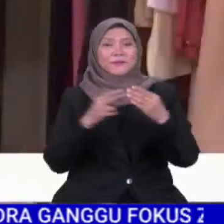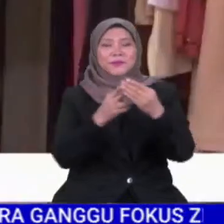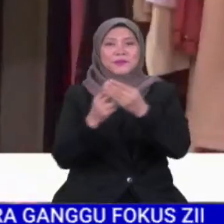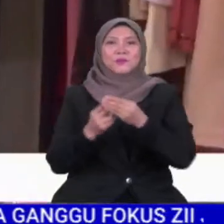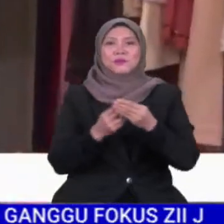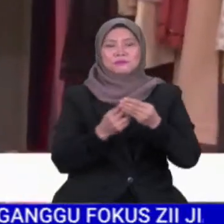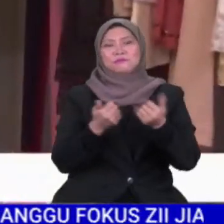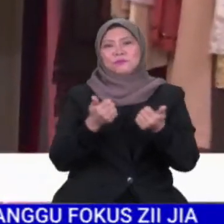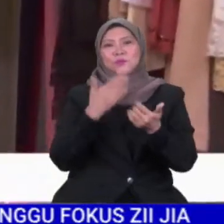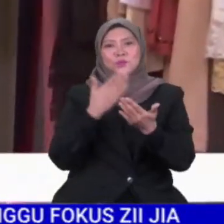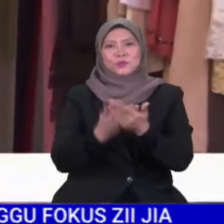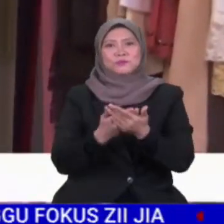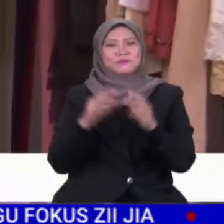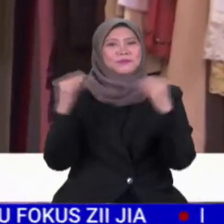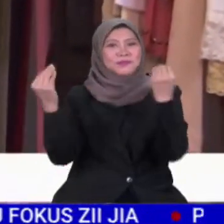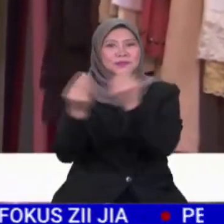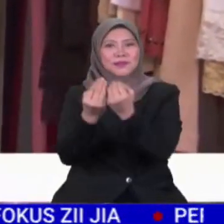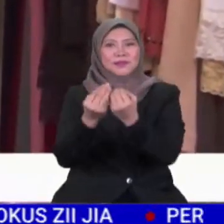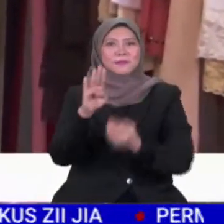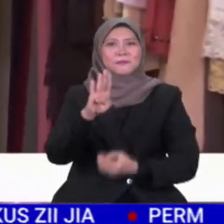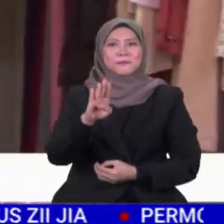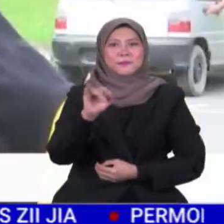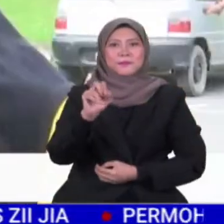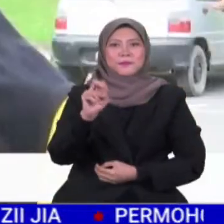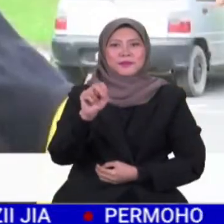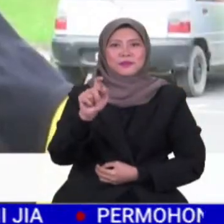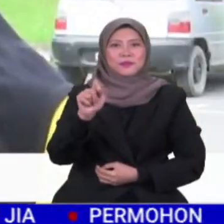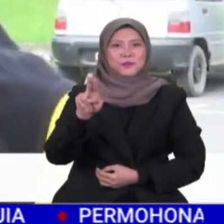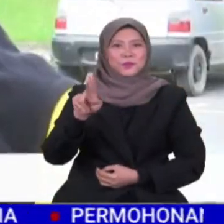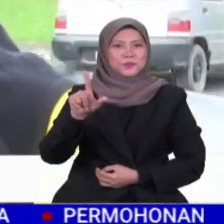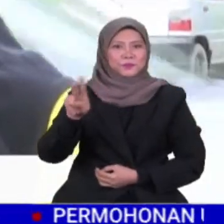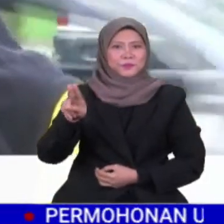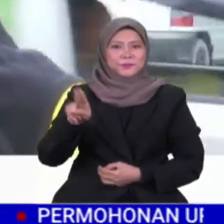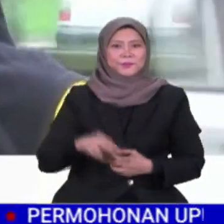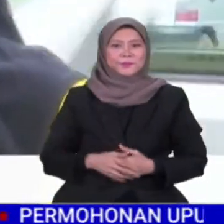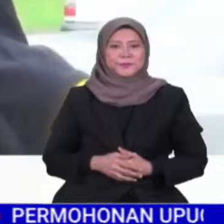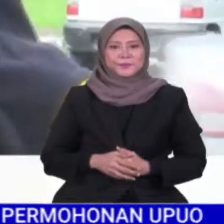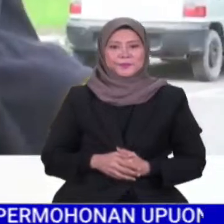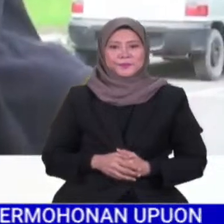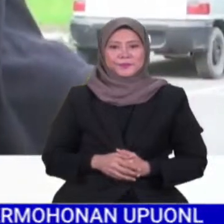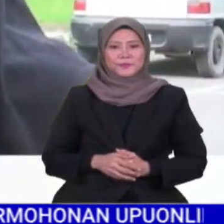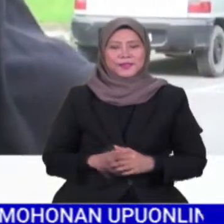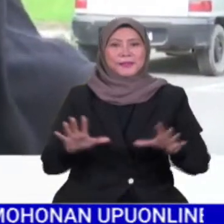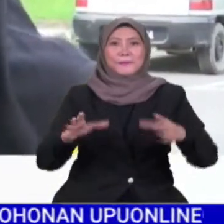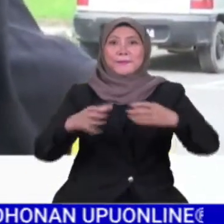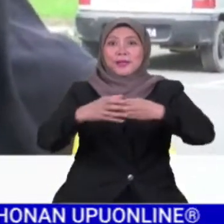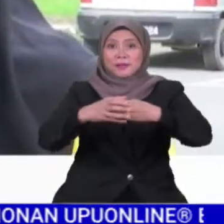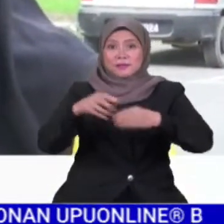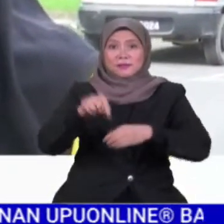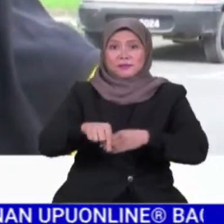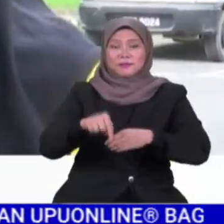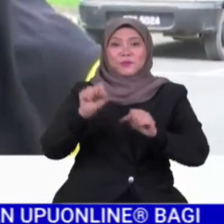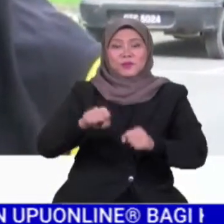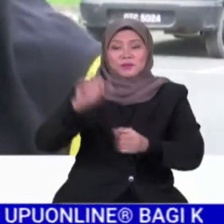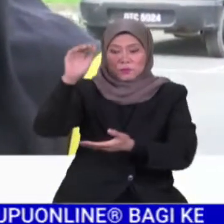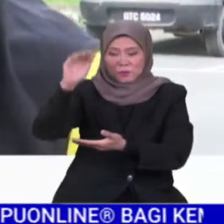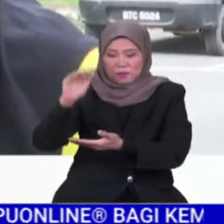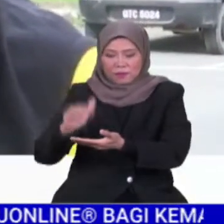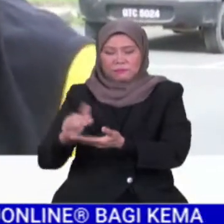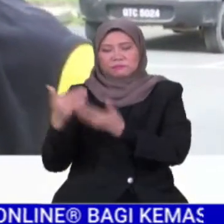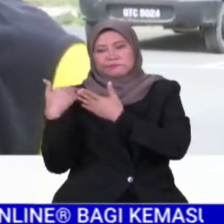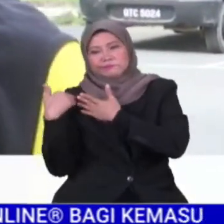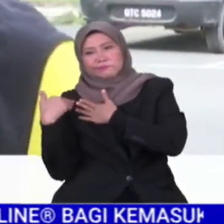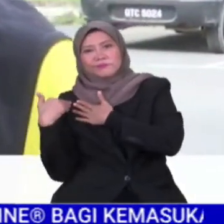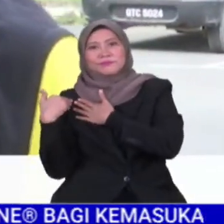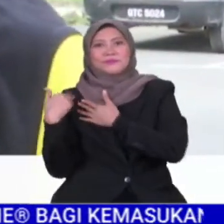buat masyarakat Bintulu. Dengan adanya pakej perpaduan tu, ia dapat mengurangkan